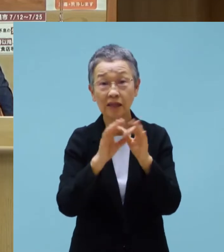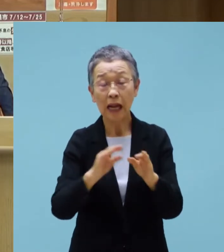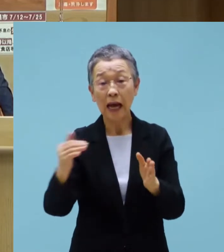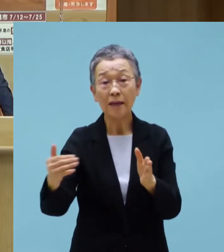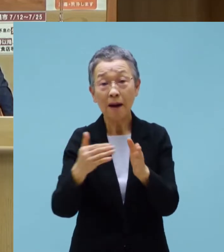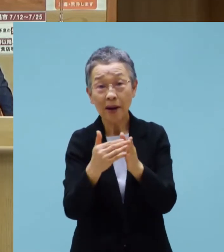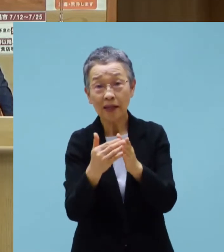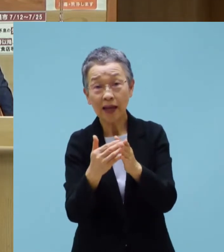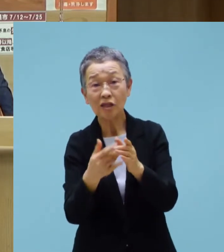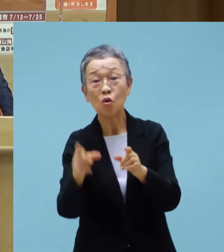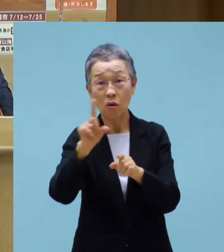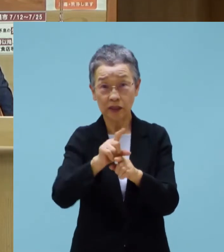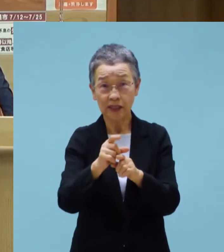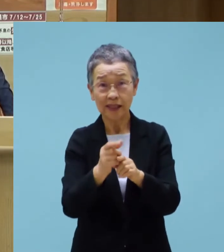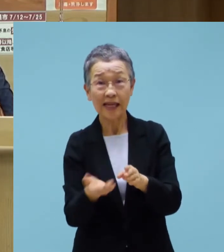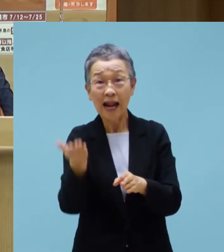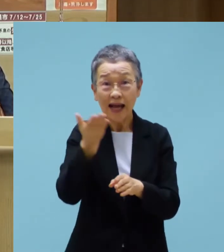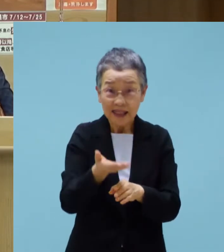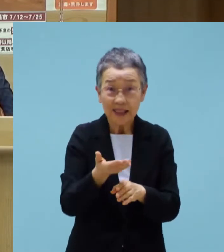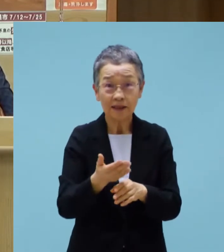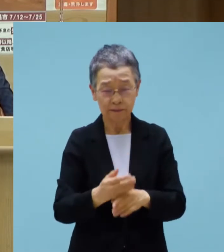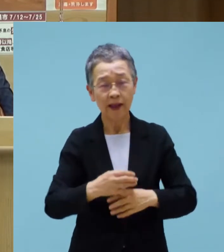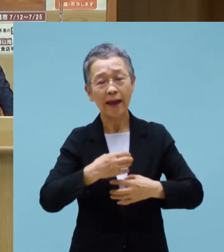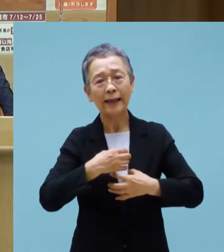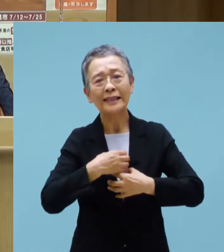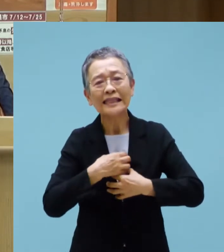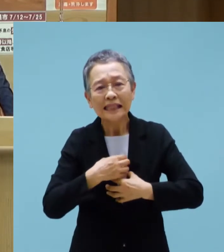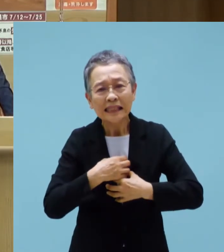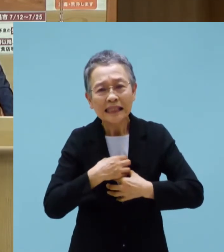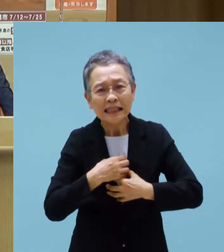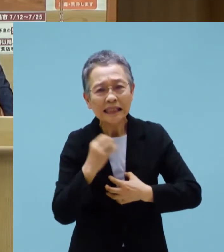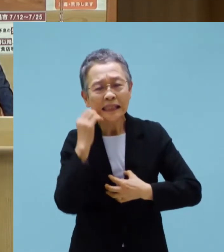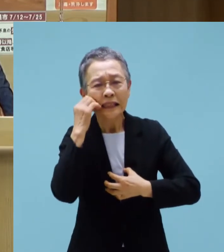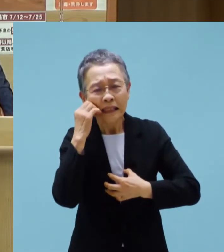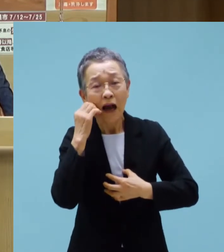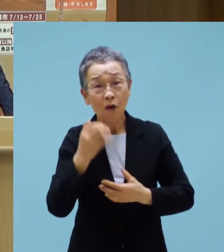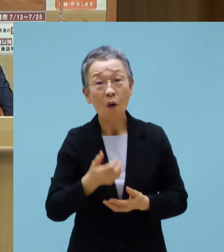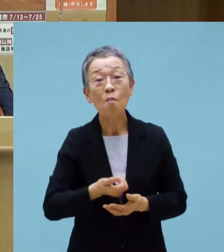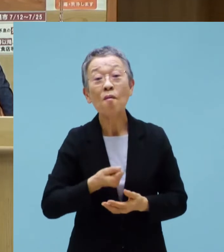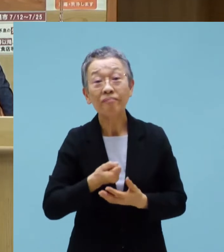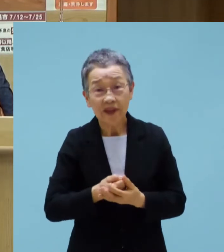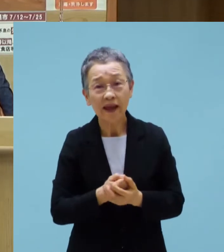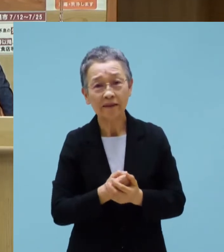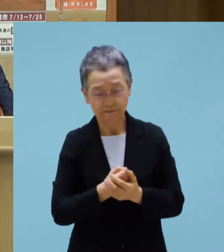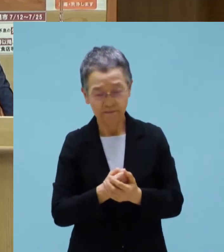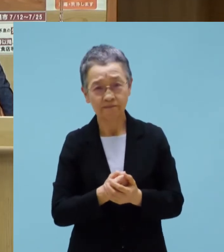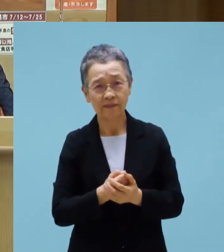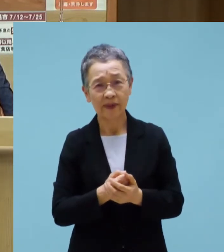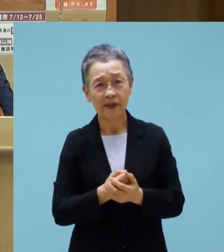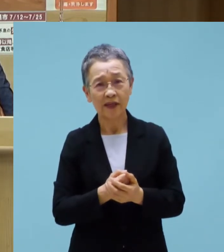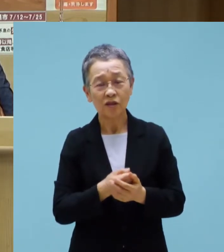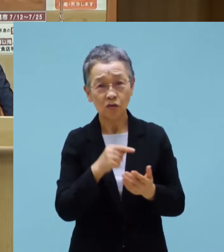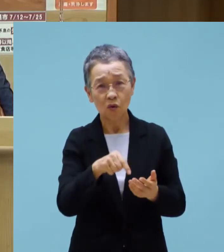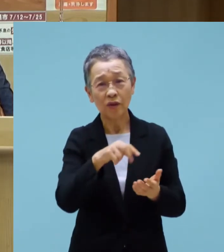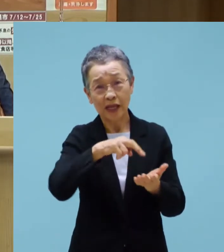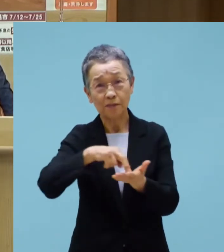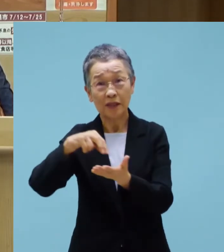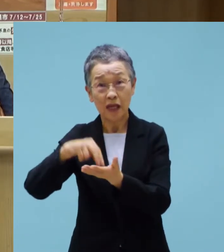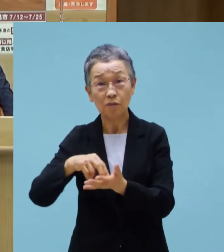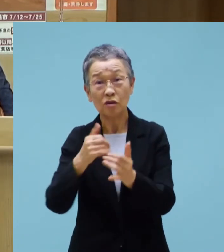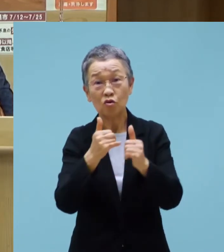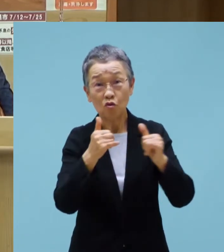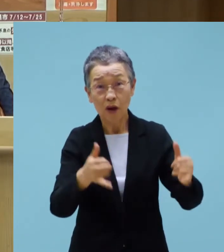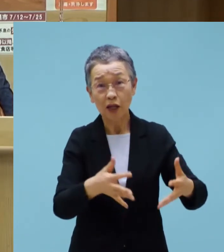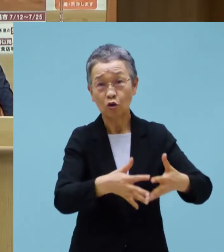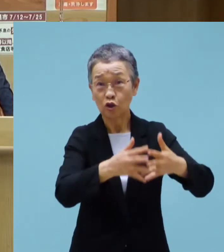ですね、あの警戒感を持ってですね、あの、各立場の方が取り組んでいく必要があるんではない